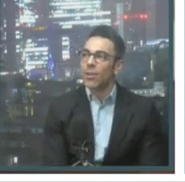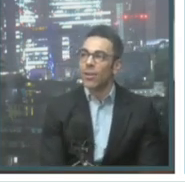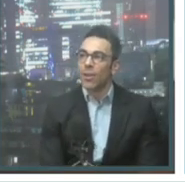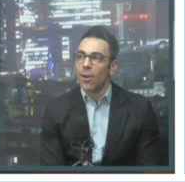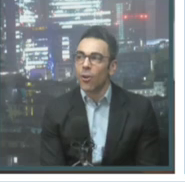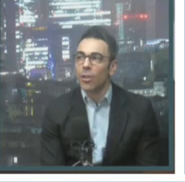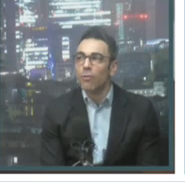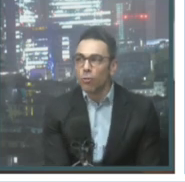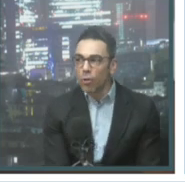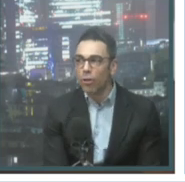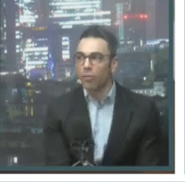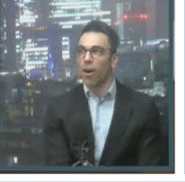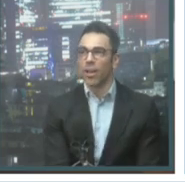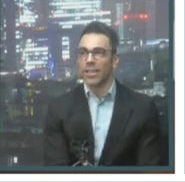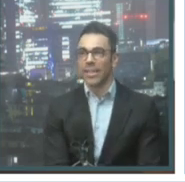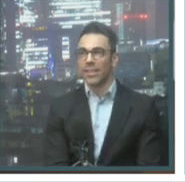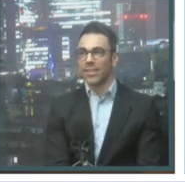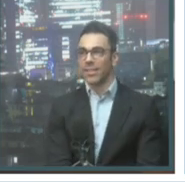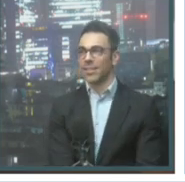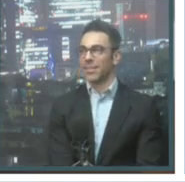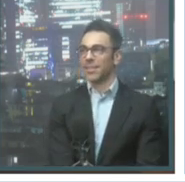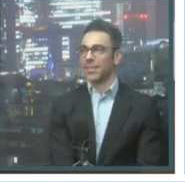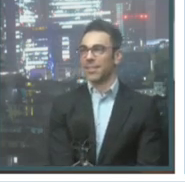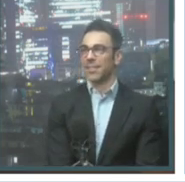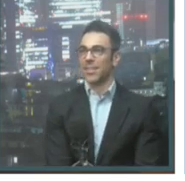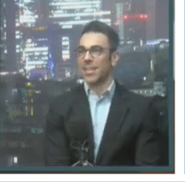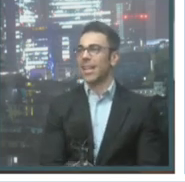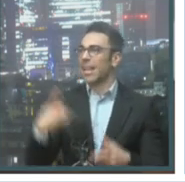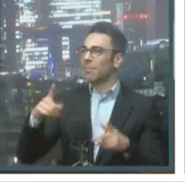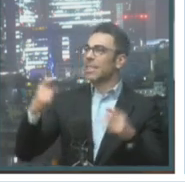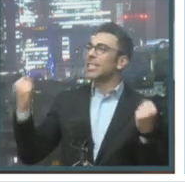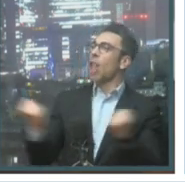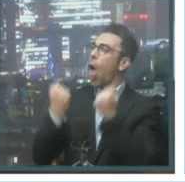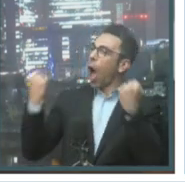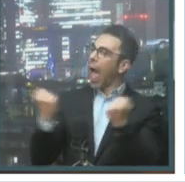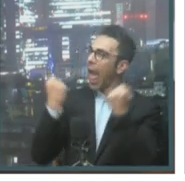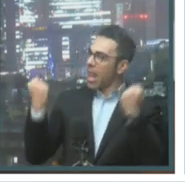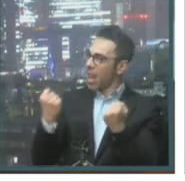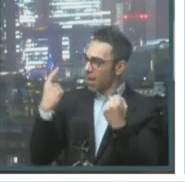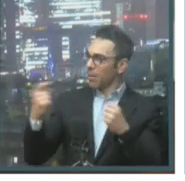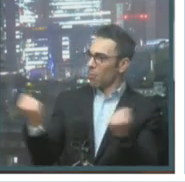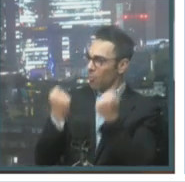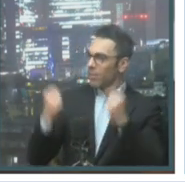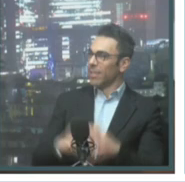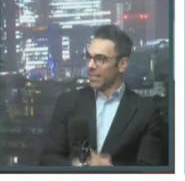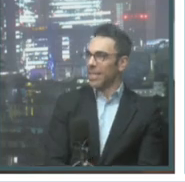buco forma di bullo mondo forte è lo slogan del perfetto